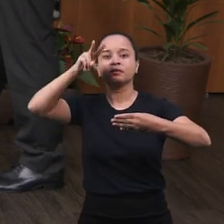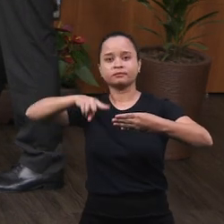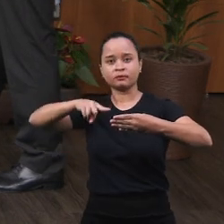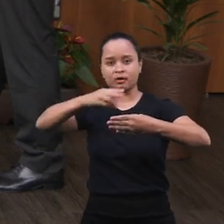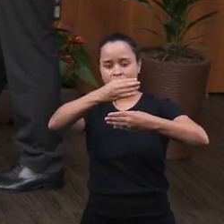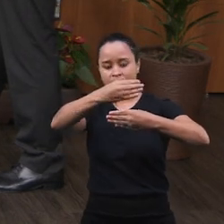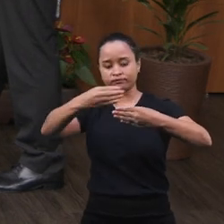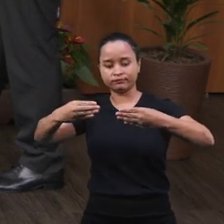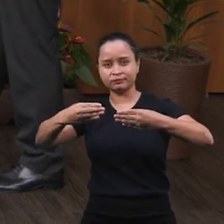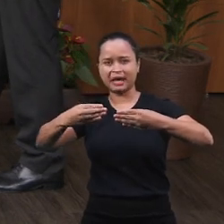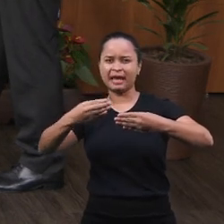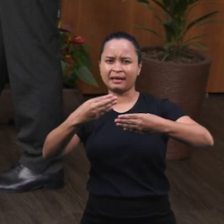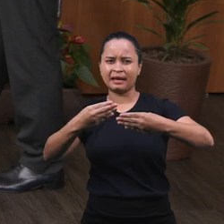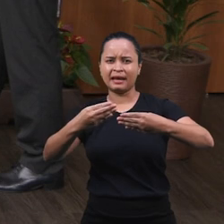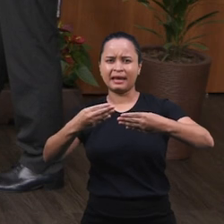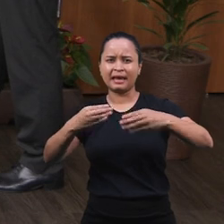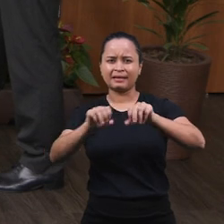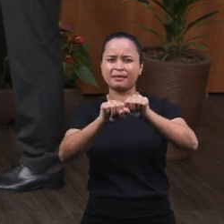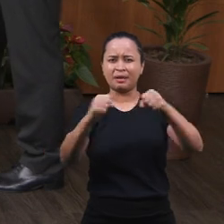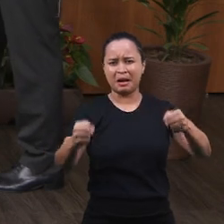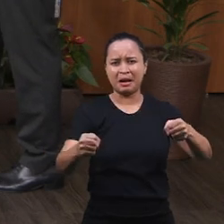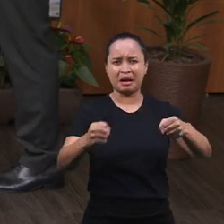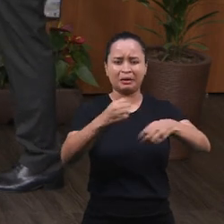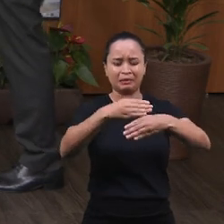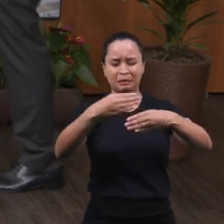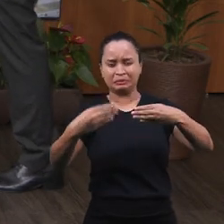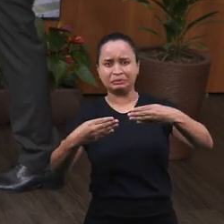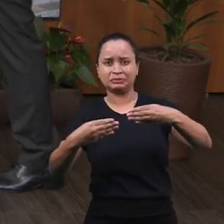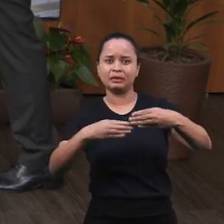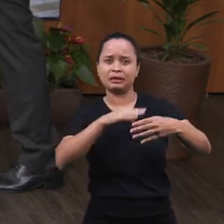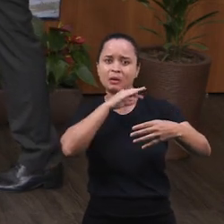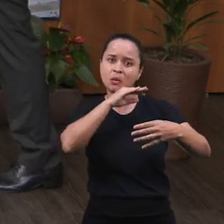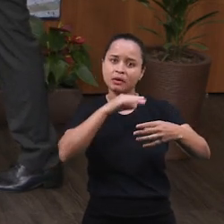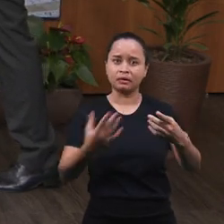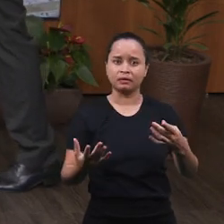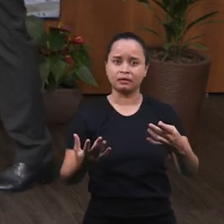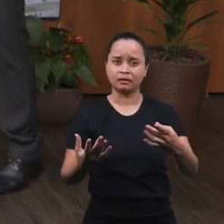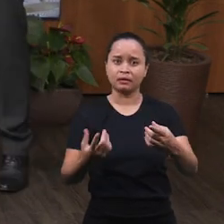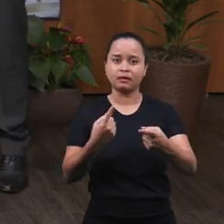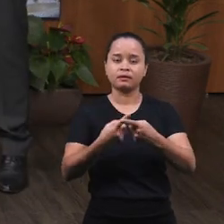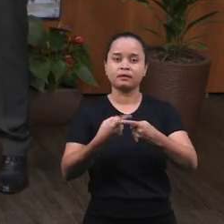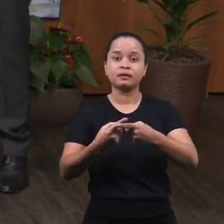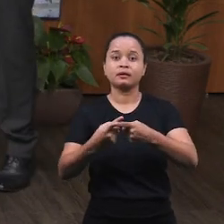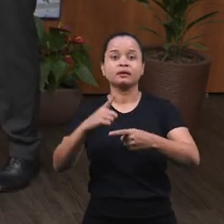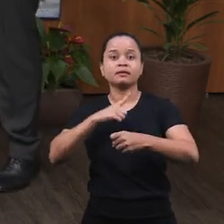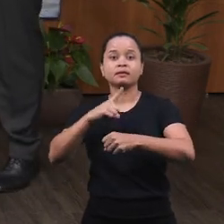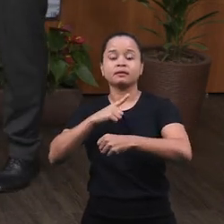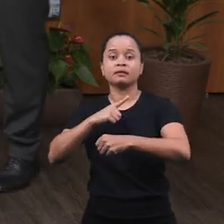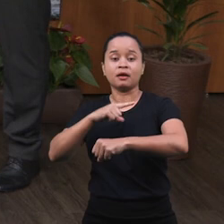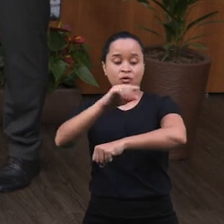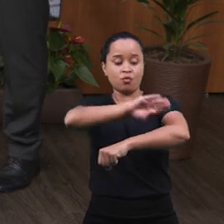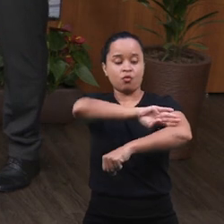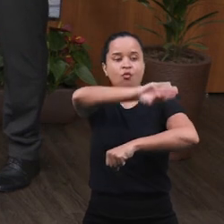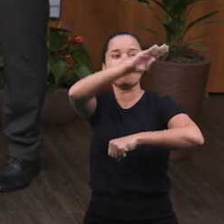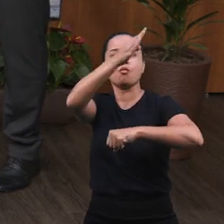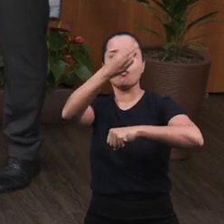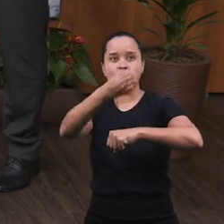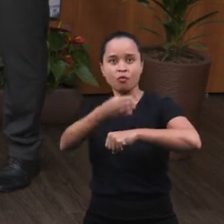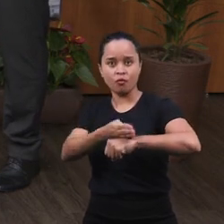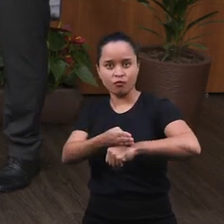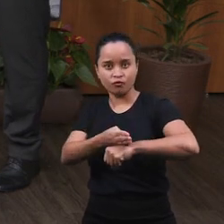Ici, une vision du mont des Oliviers, une vue du mont des Oliviers, où était placé le dernier temple.